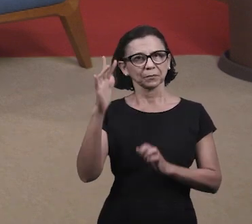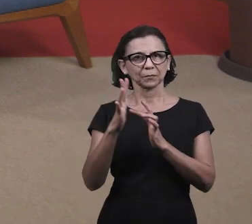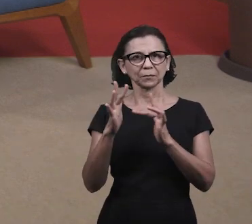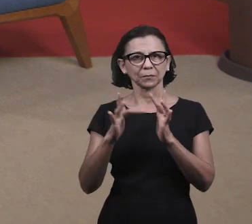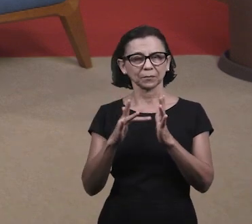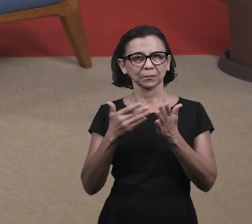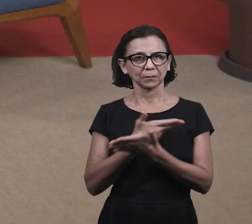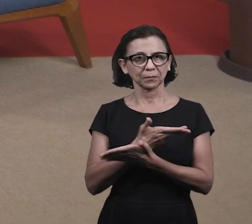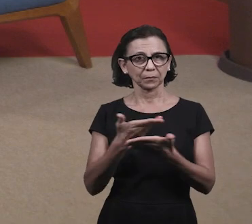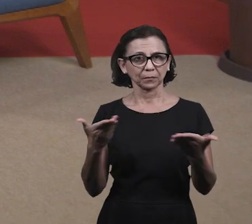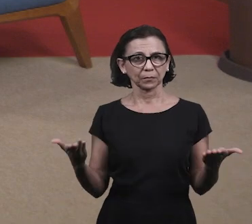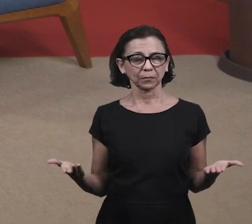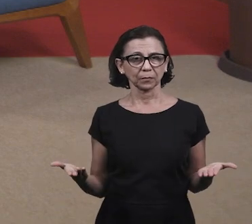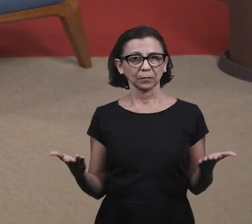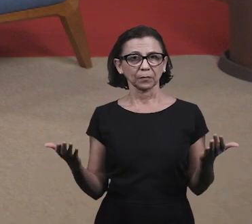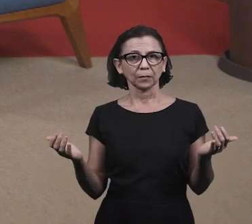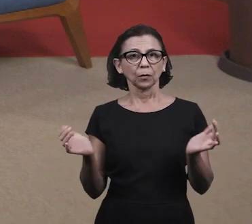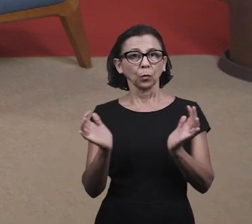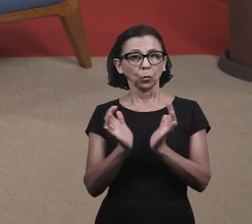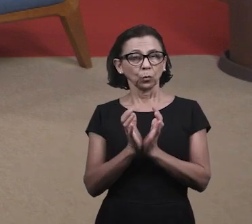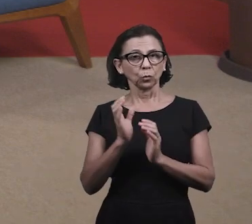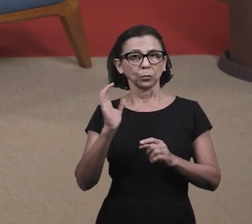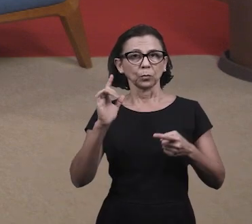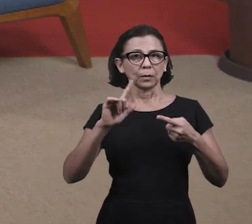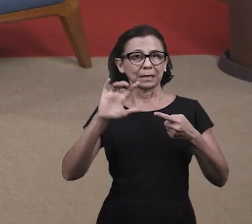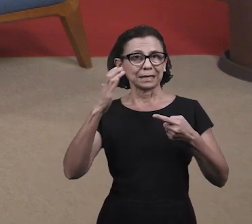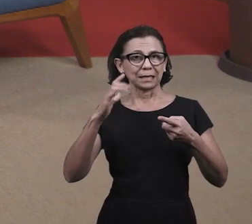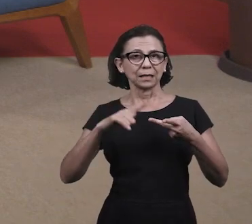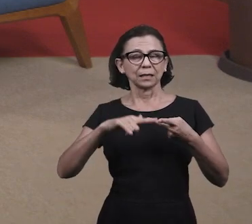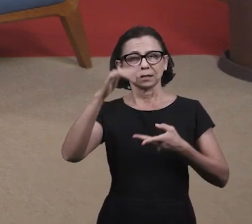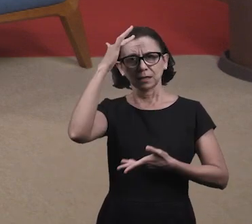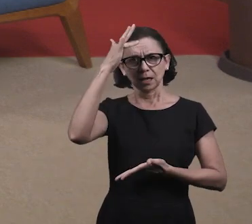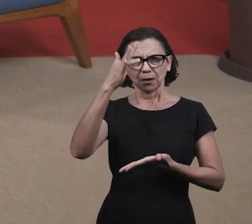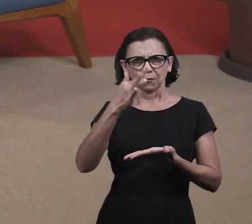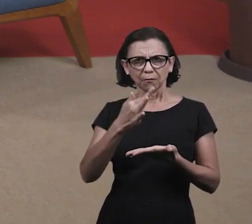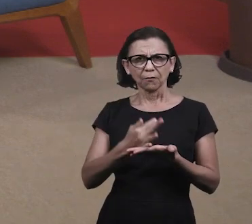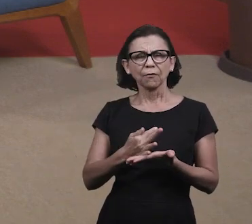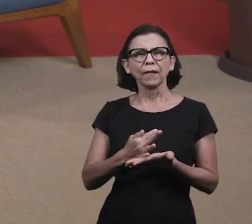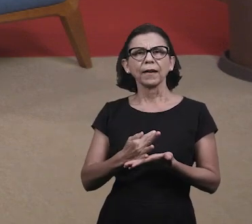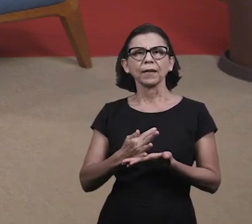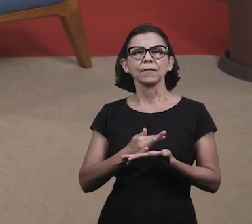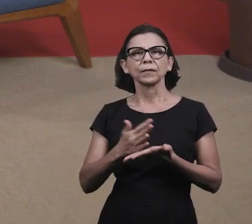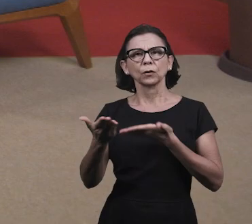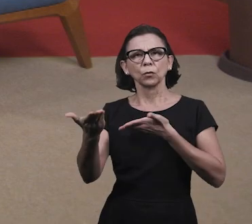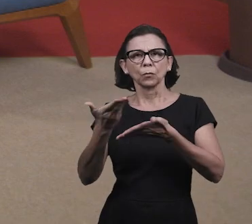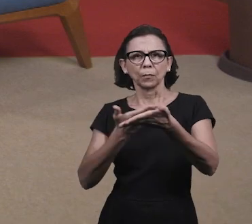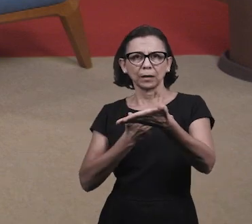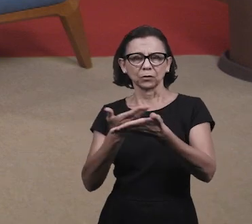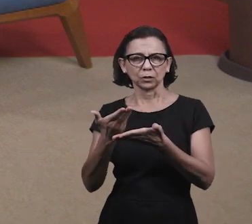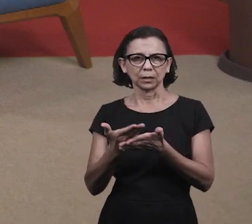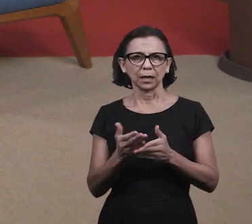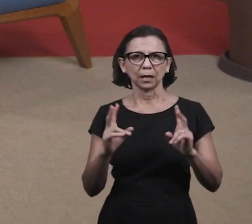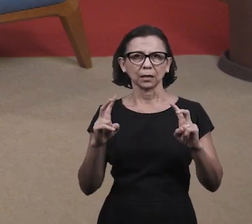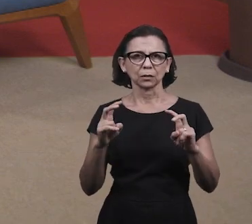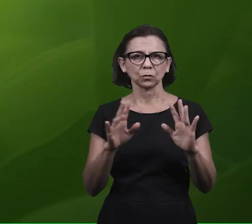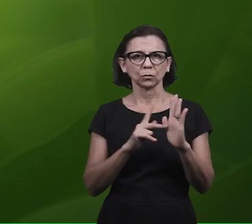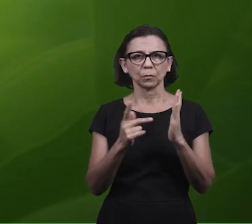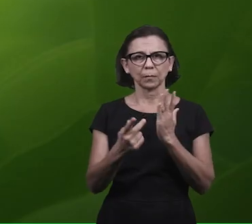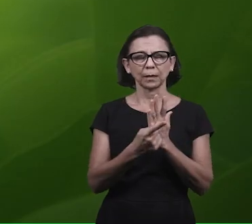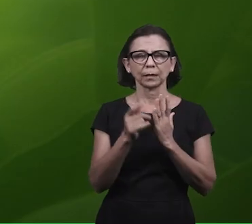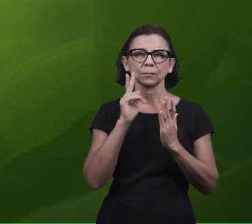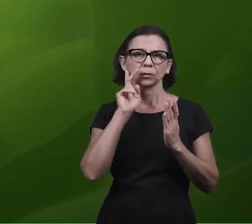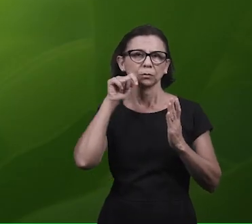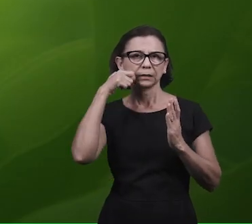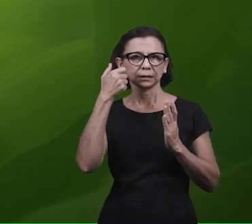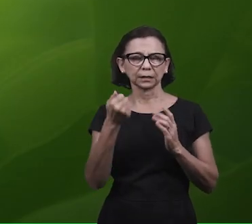ici ce sujet. La paix du Seigneur Jésus à tous. Aujourd'hui, le groupe de Sciences et Foi apporte une autre étude